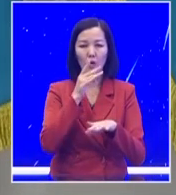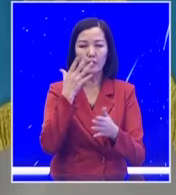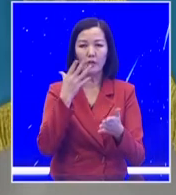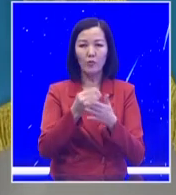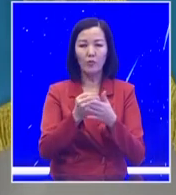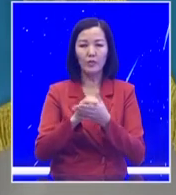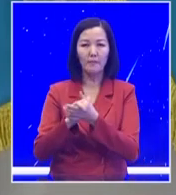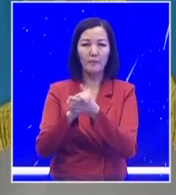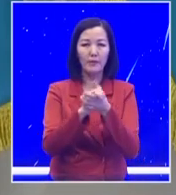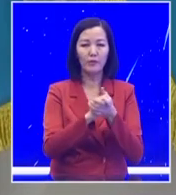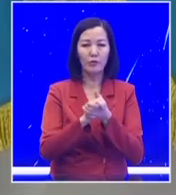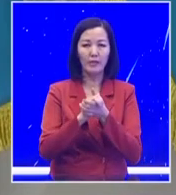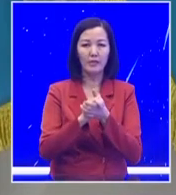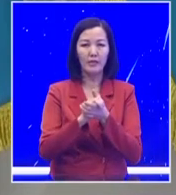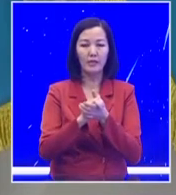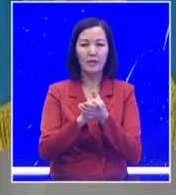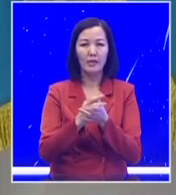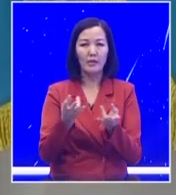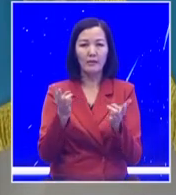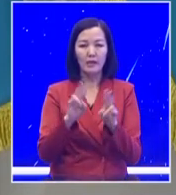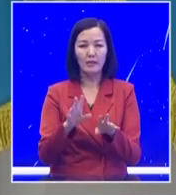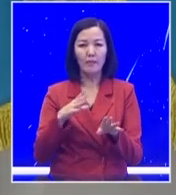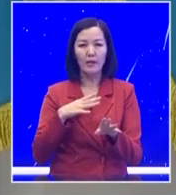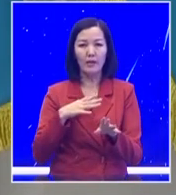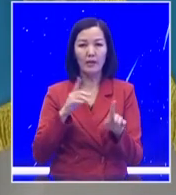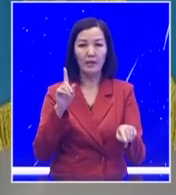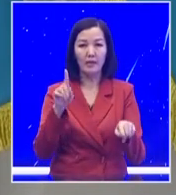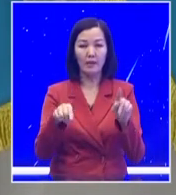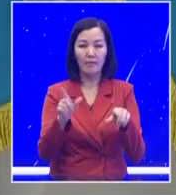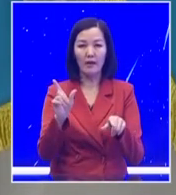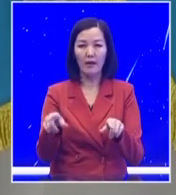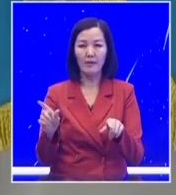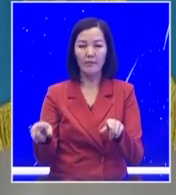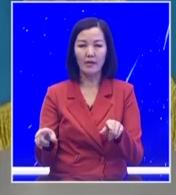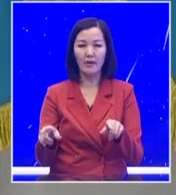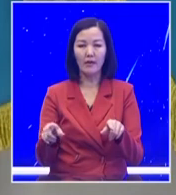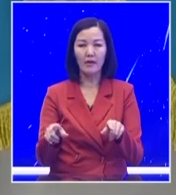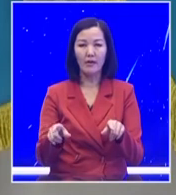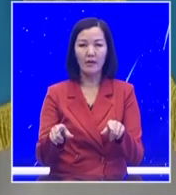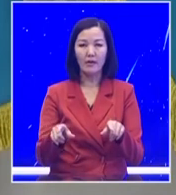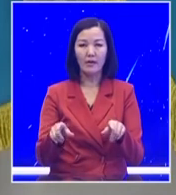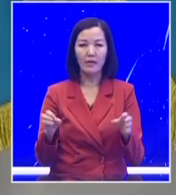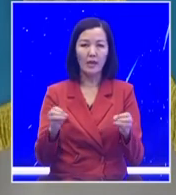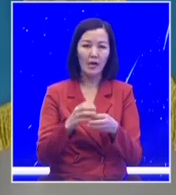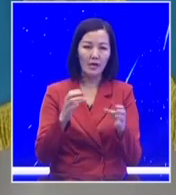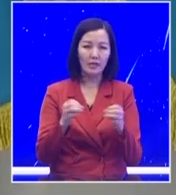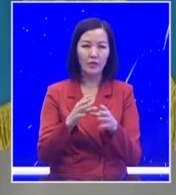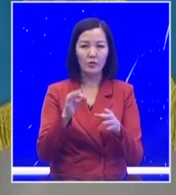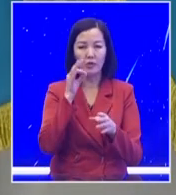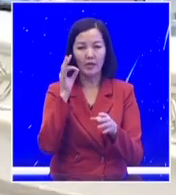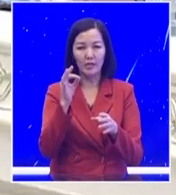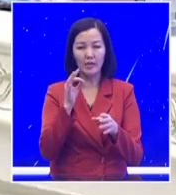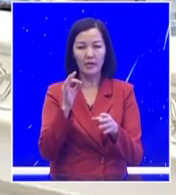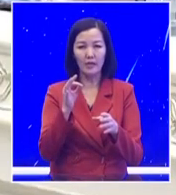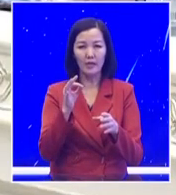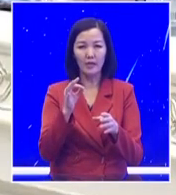бір тұтастығын сақтап қалған. Сондықтан біз кейбір азаматтарға, соның ішінде арандатушыларға еліміздің